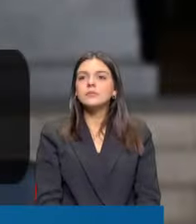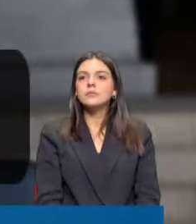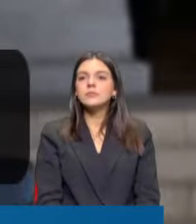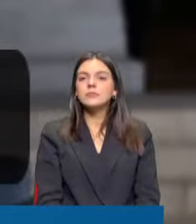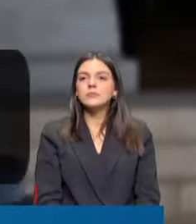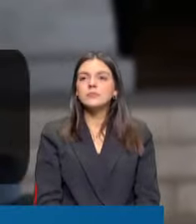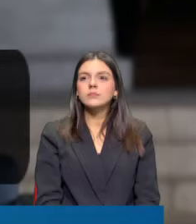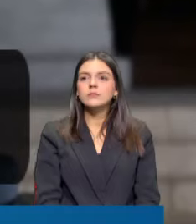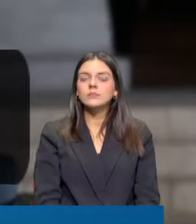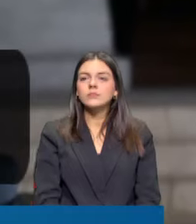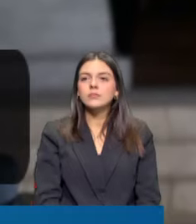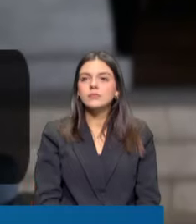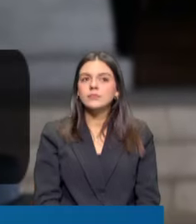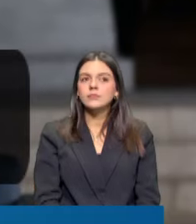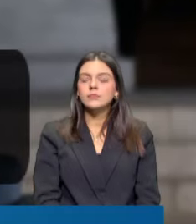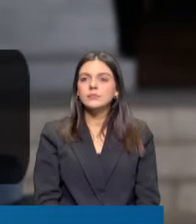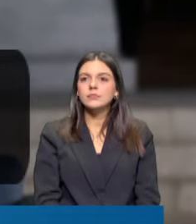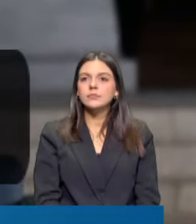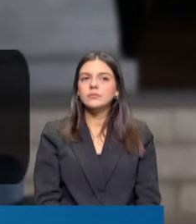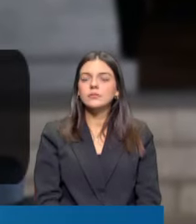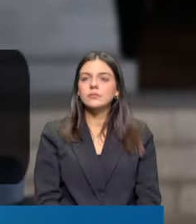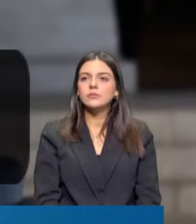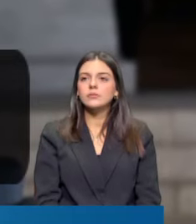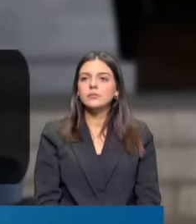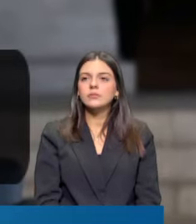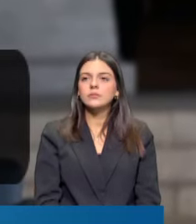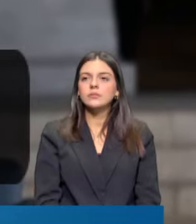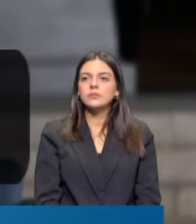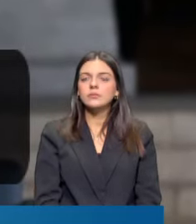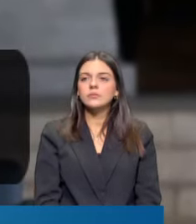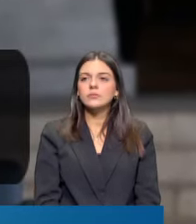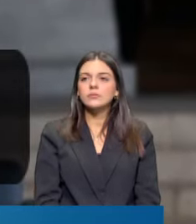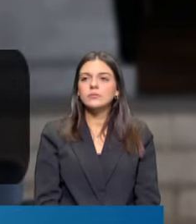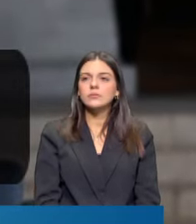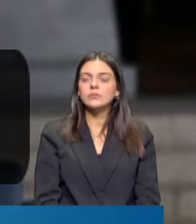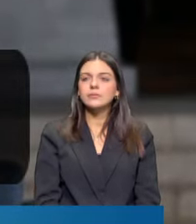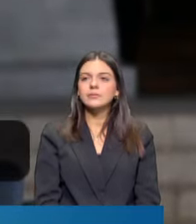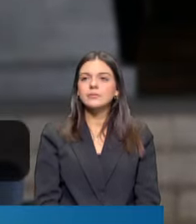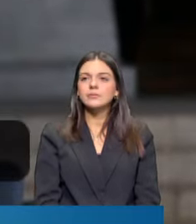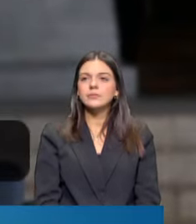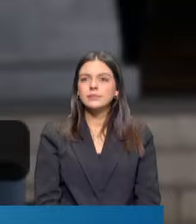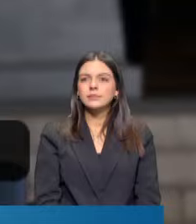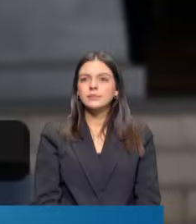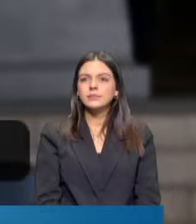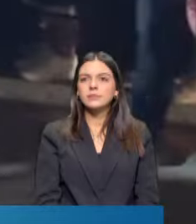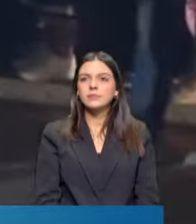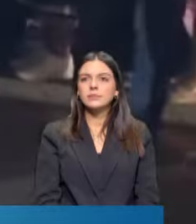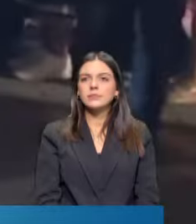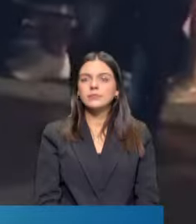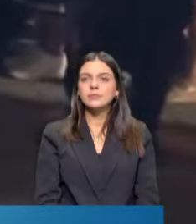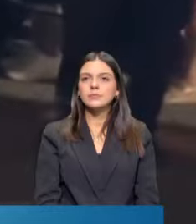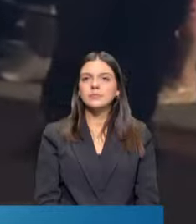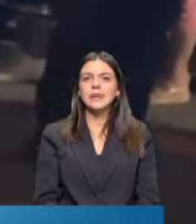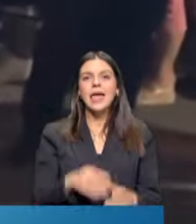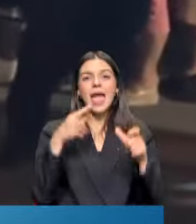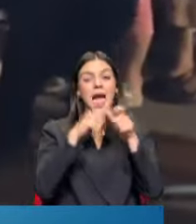Bu sefer farklı bir başkomiser Nevzat Roma ile karşılaşacaksınız çünkü bizatihi olaylar başkomiser Nevzat'ın başından geçiyor. Edebiyat